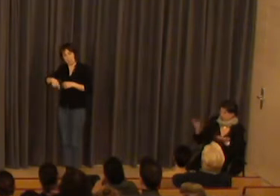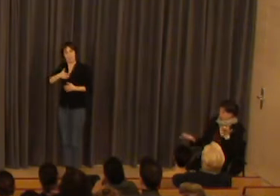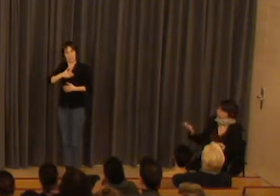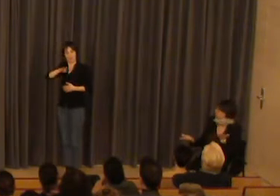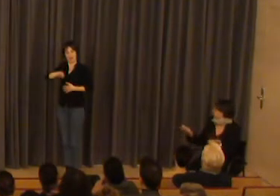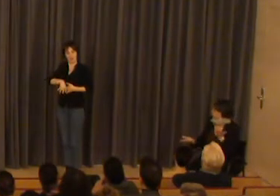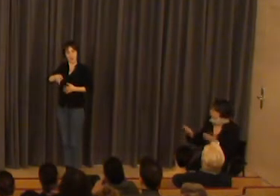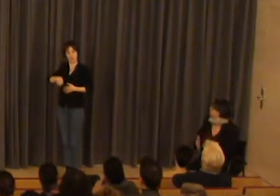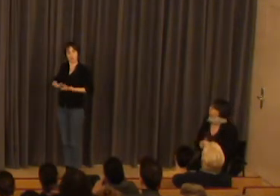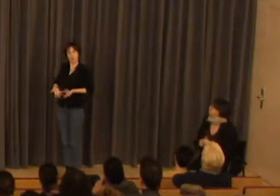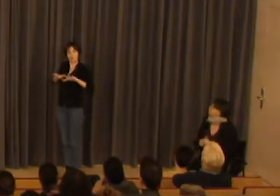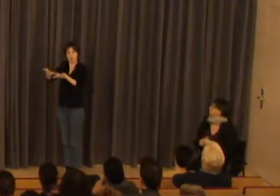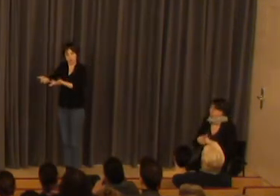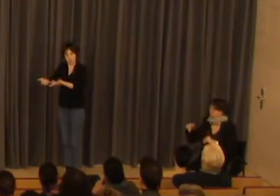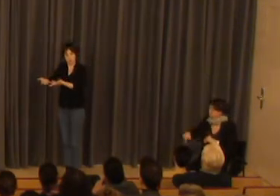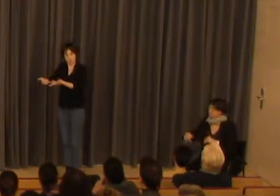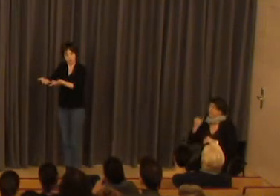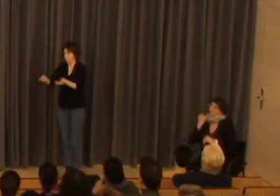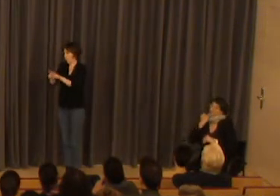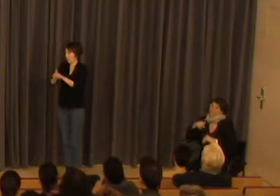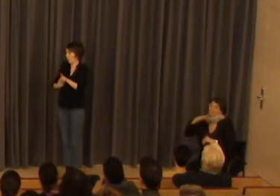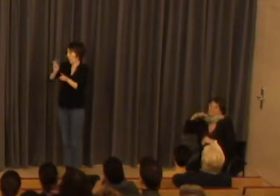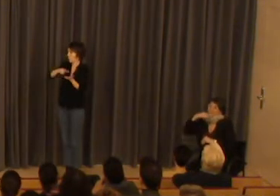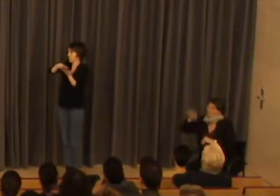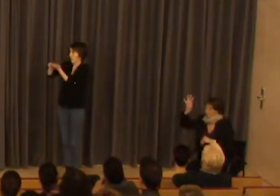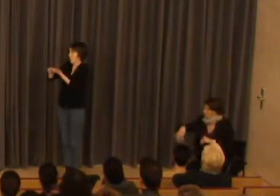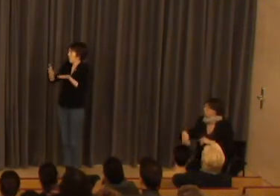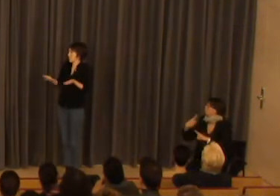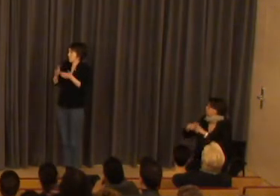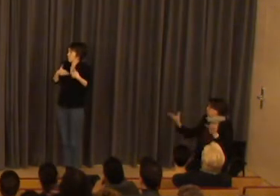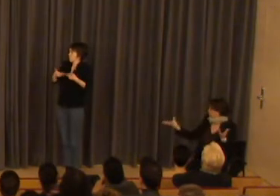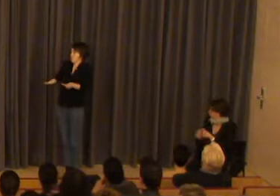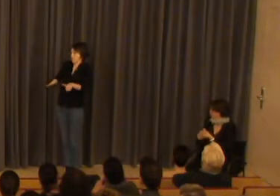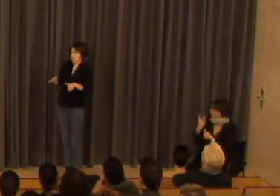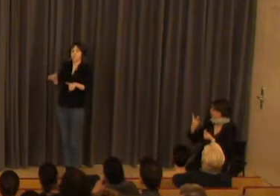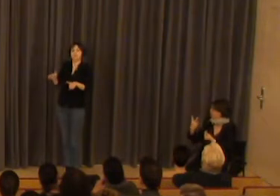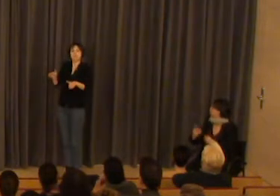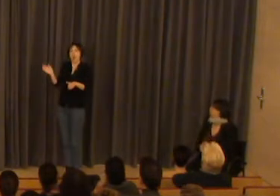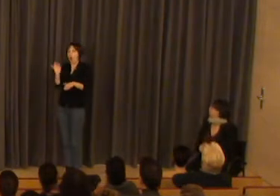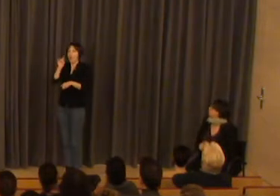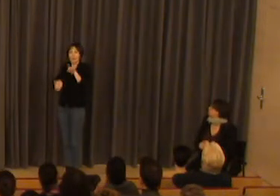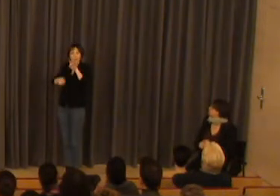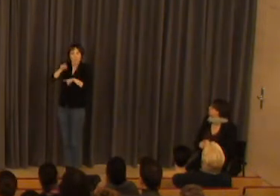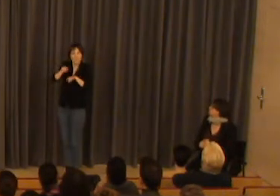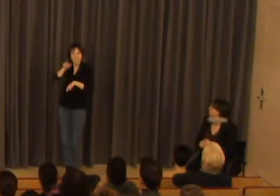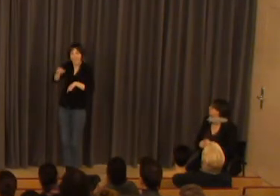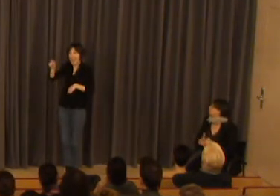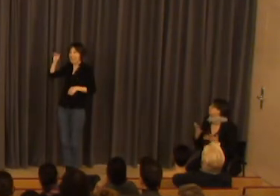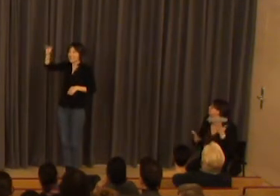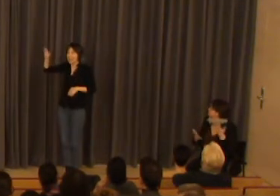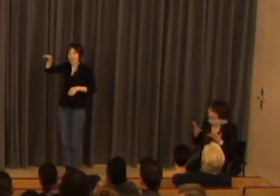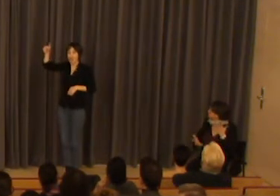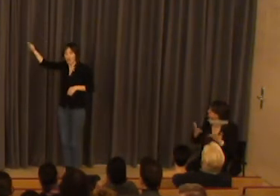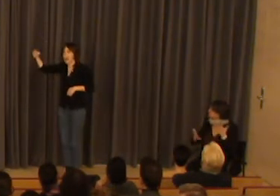Catalunya, però també com les altres llengües primeres o familiars de l'alumnat d'origen estranger. Per això ens